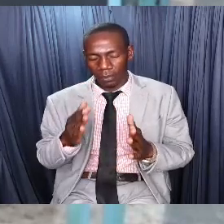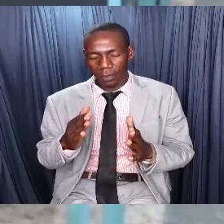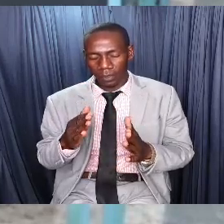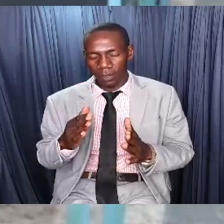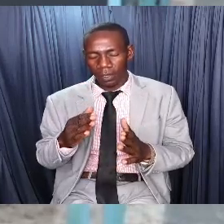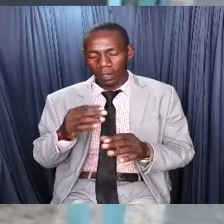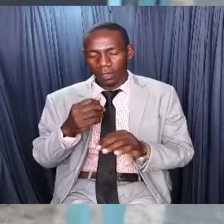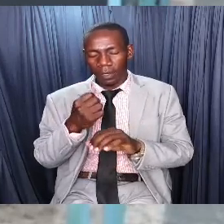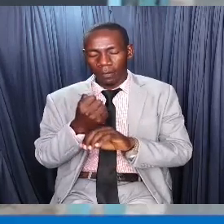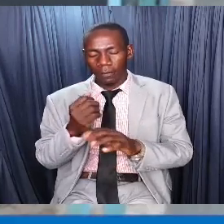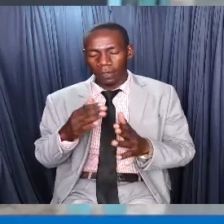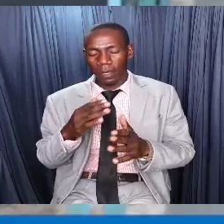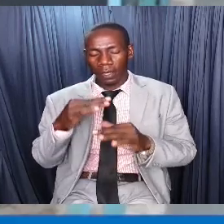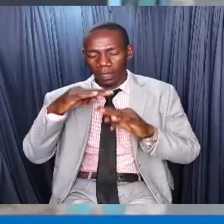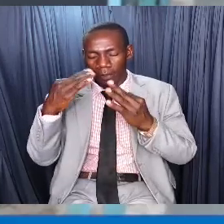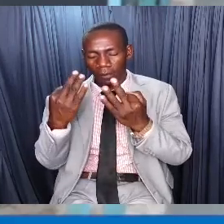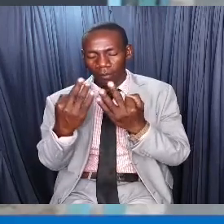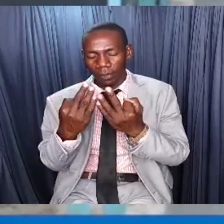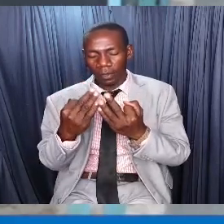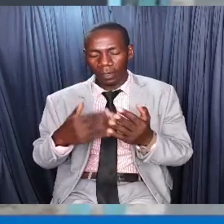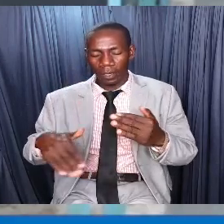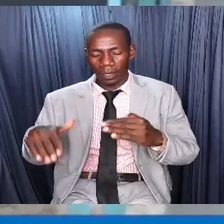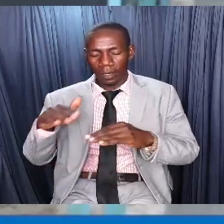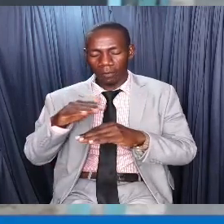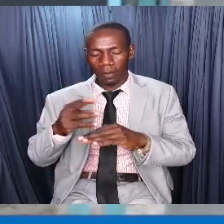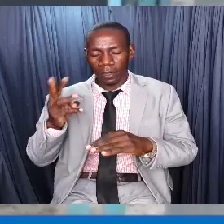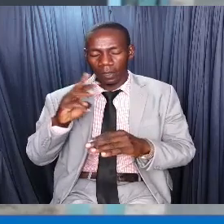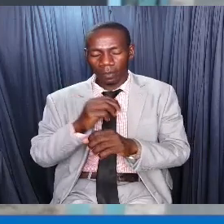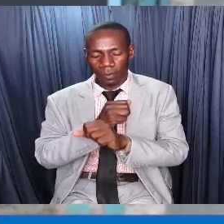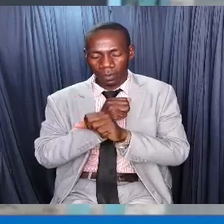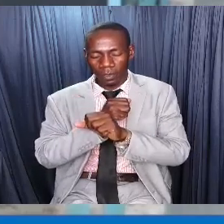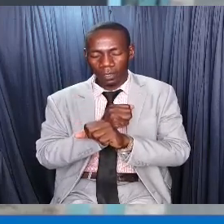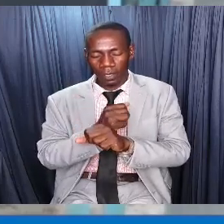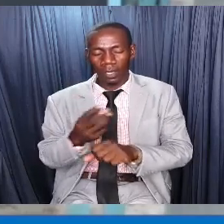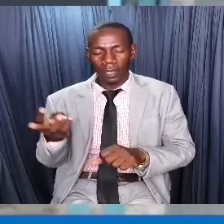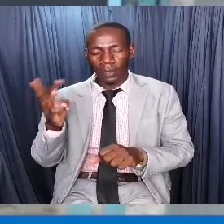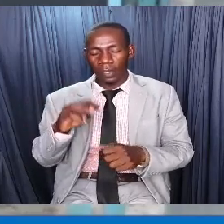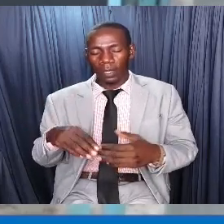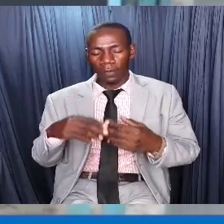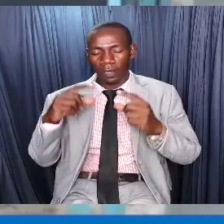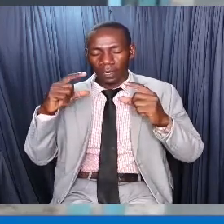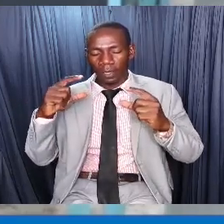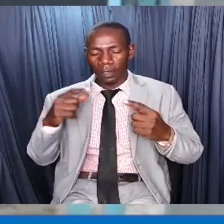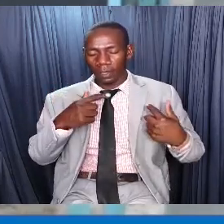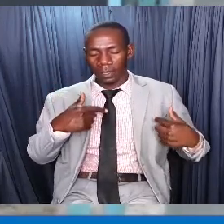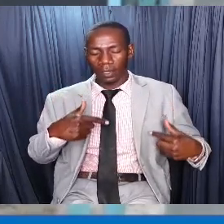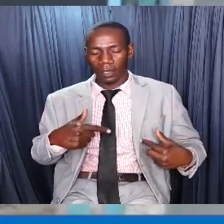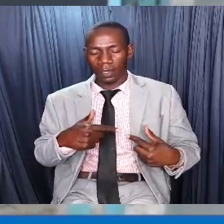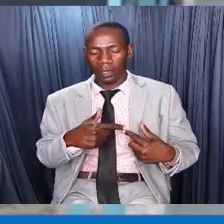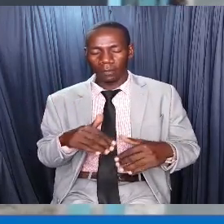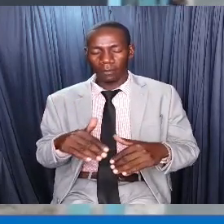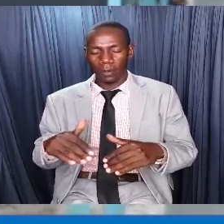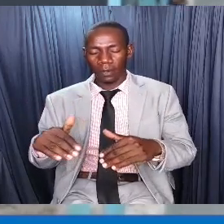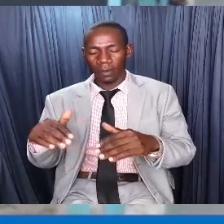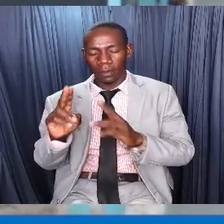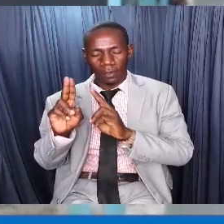mwanzilishi endelea kuwatawala, endelea kuwafinika Bwana, kuwalinda Bwana, kuwapa moyo mkuu Bwana wa kukufuata wewe